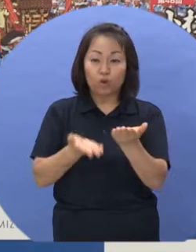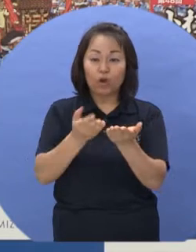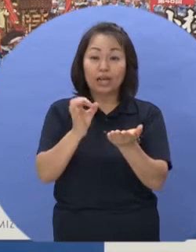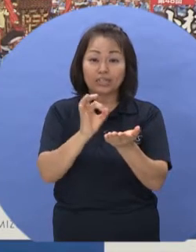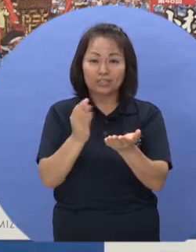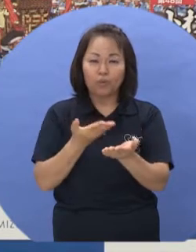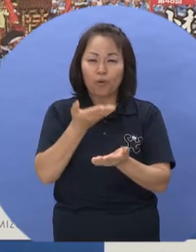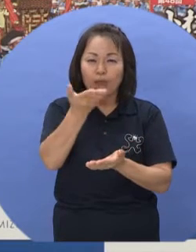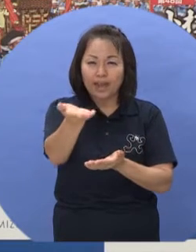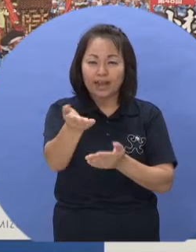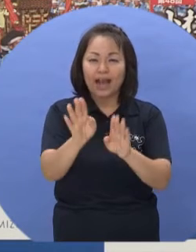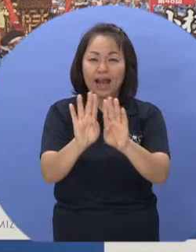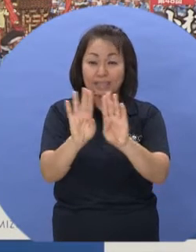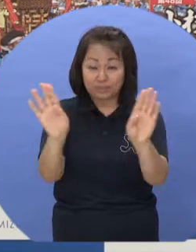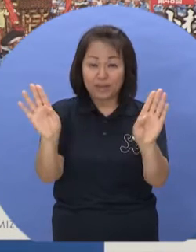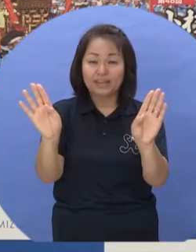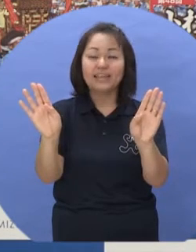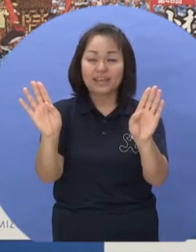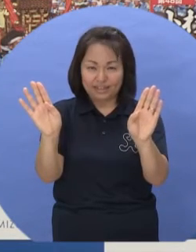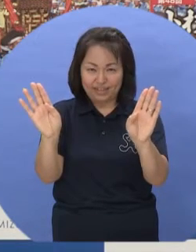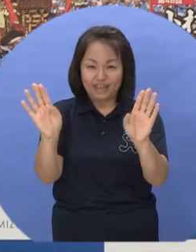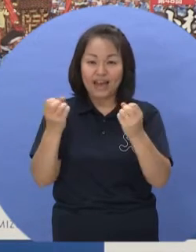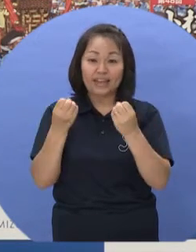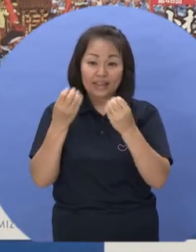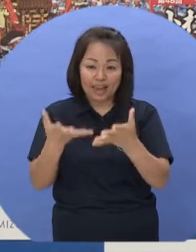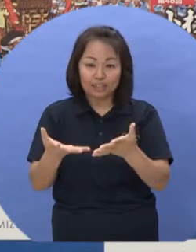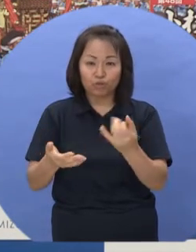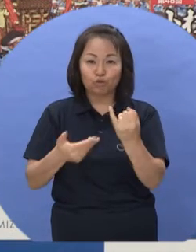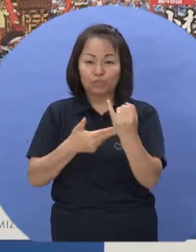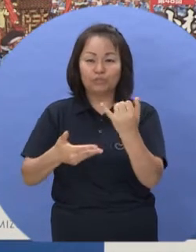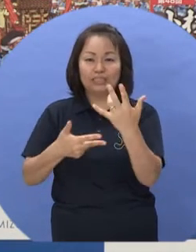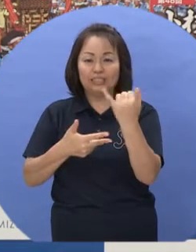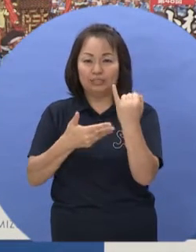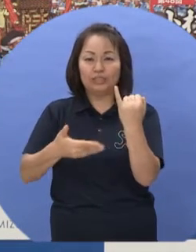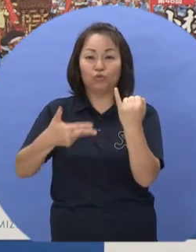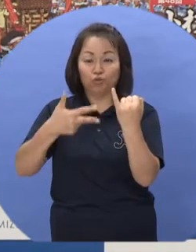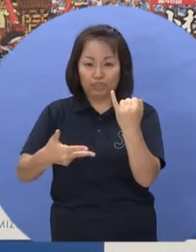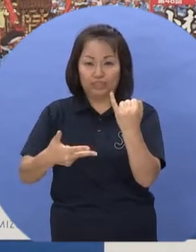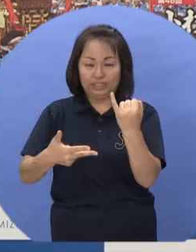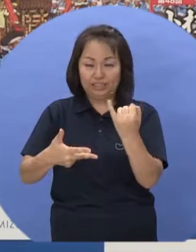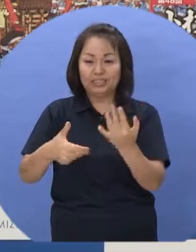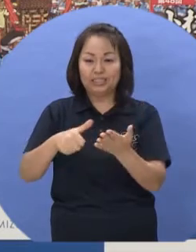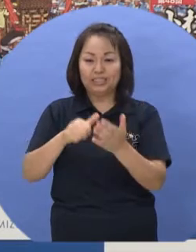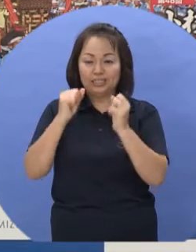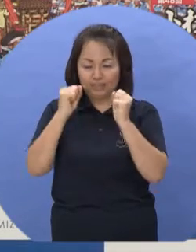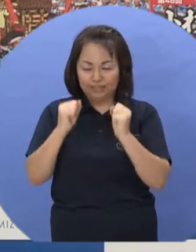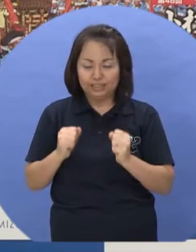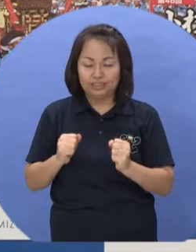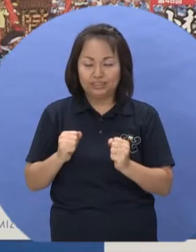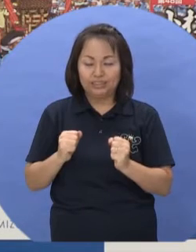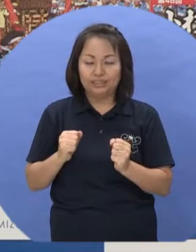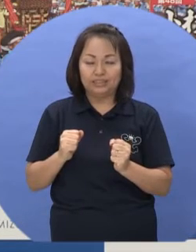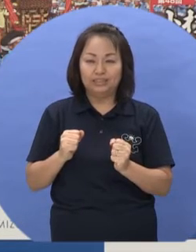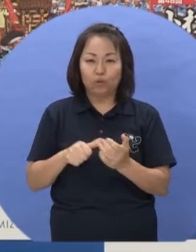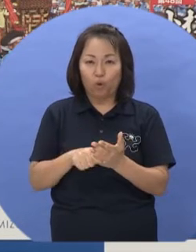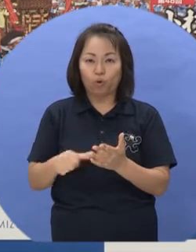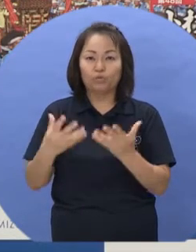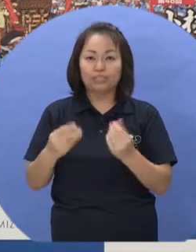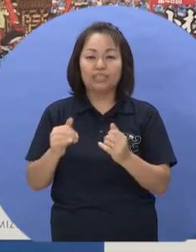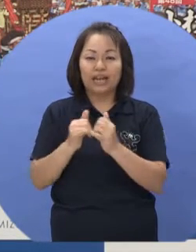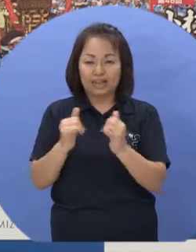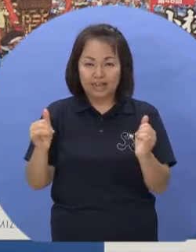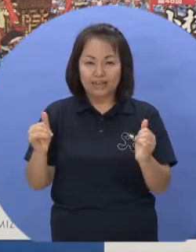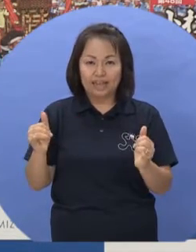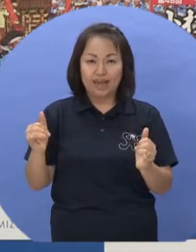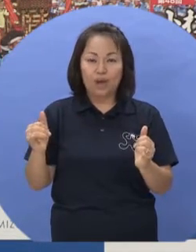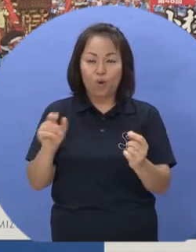成27年4月1日以降に新たに射水市に住民登録をされた方、このいずれかの方を対